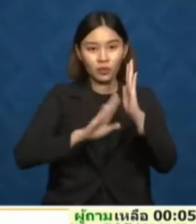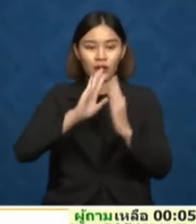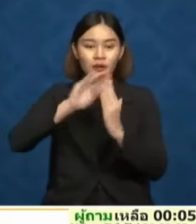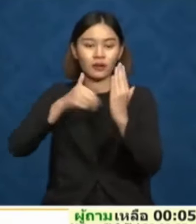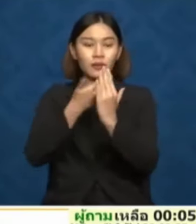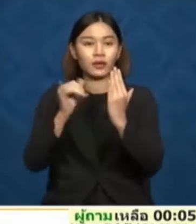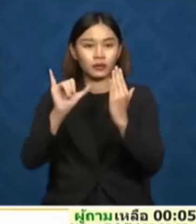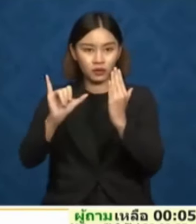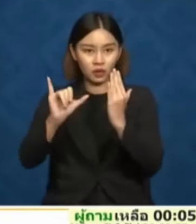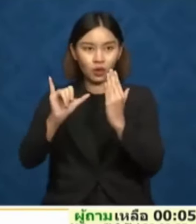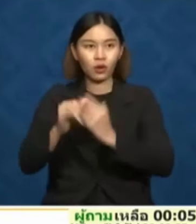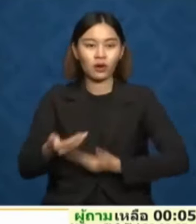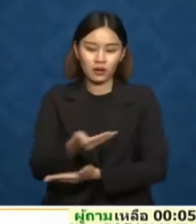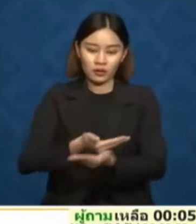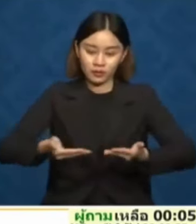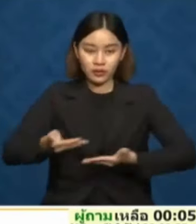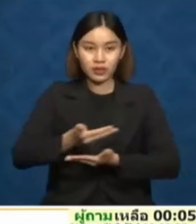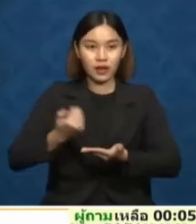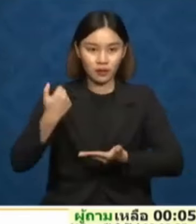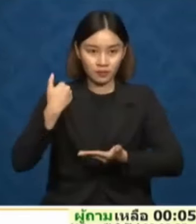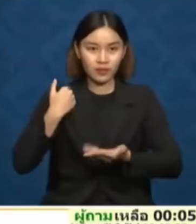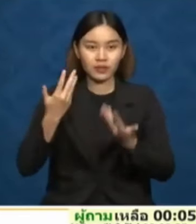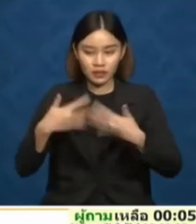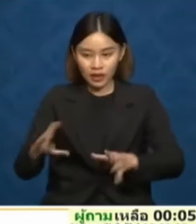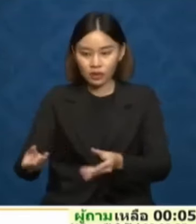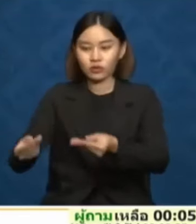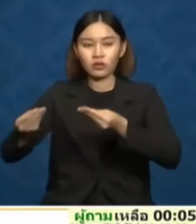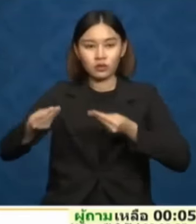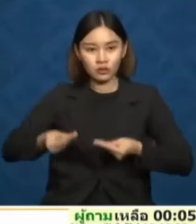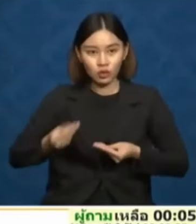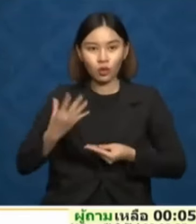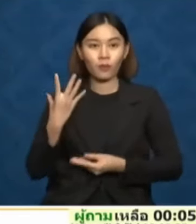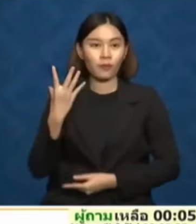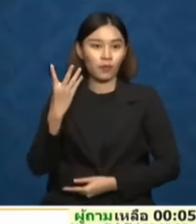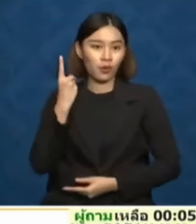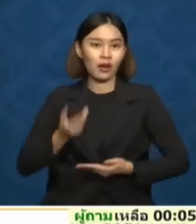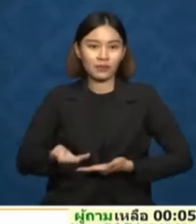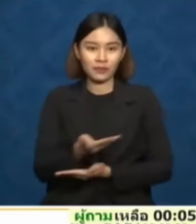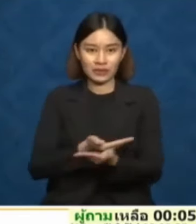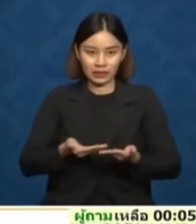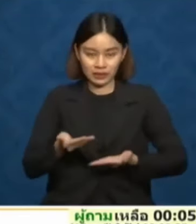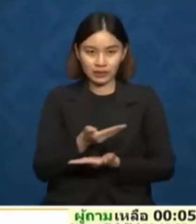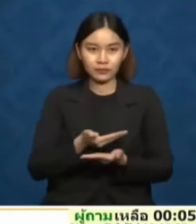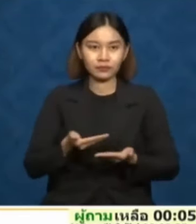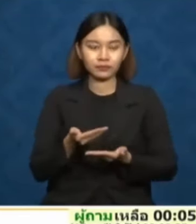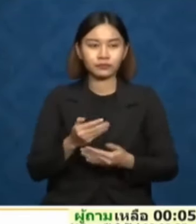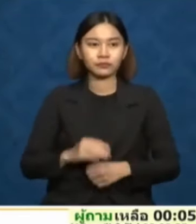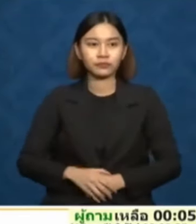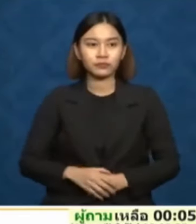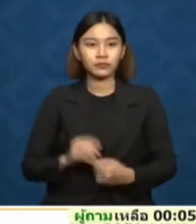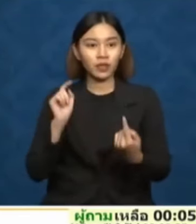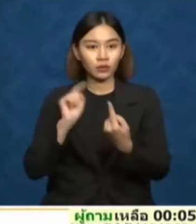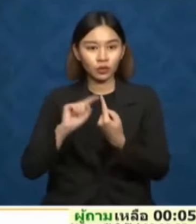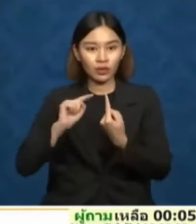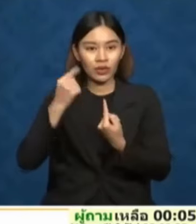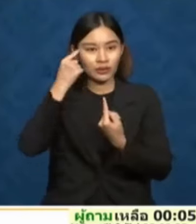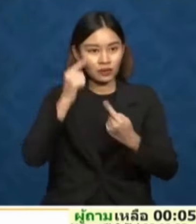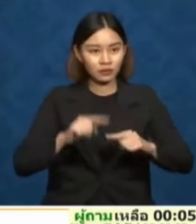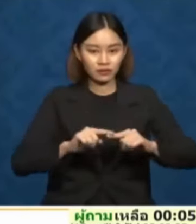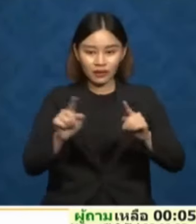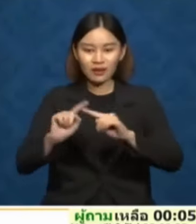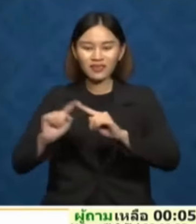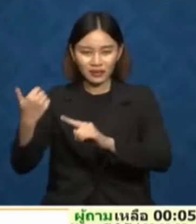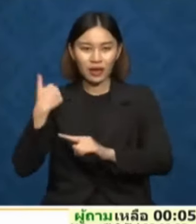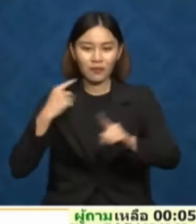ยุทธศาสตร์เพิจารณาครับแล้วส่งกลับมาเมื่อวานมาพิจารณาภายใต้ได้ความเห็นต่างค่อนข้าง